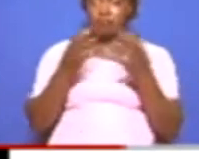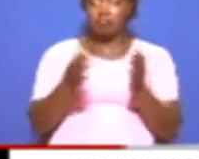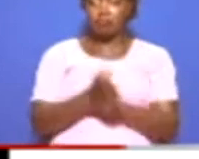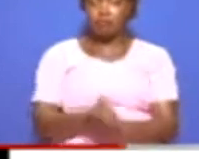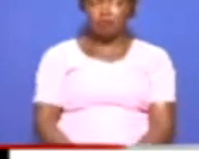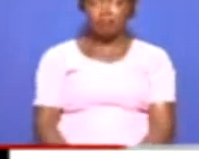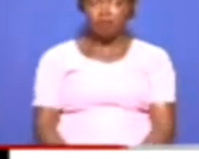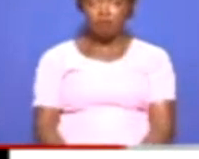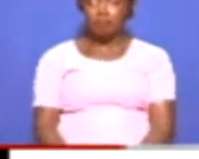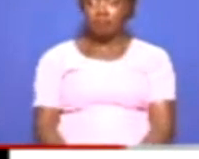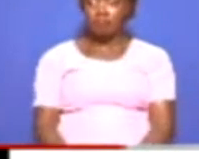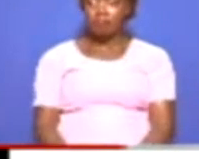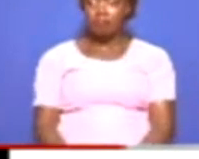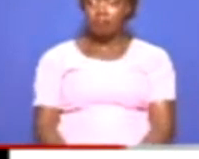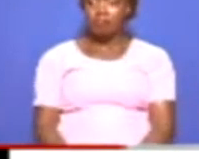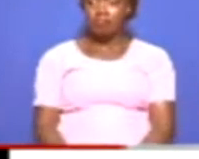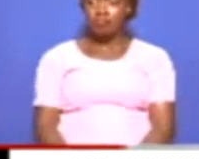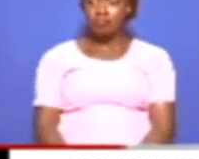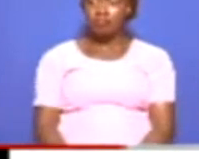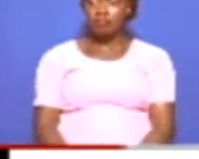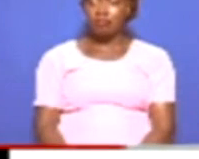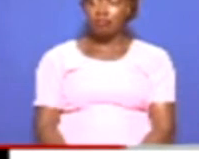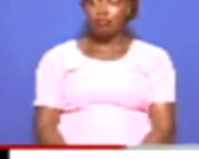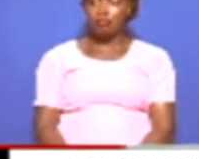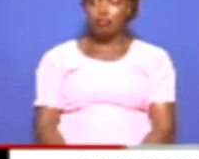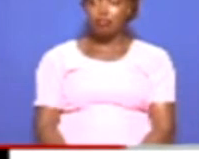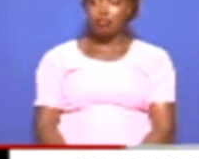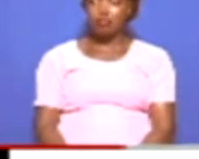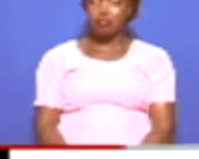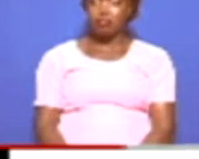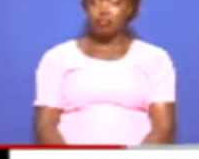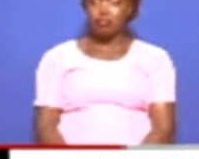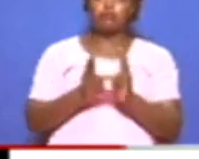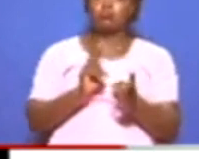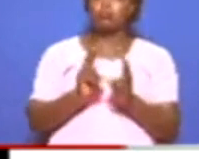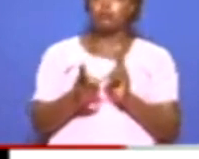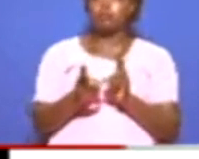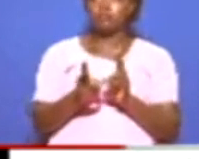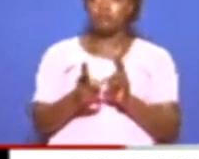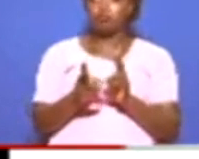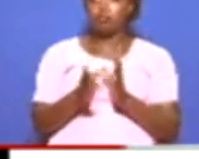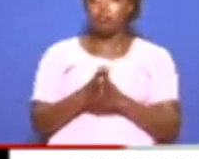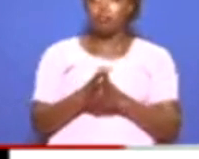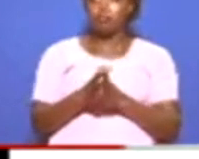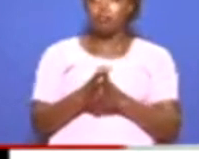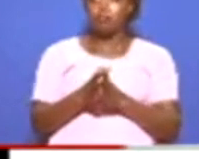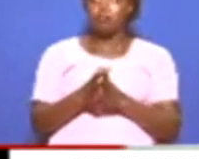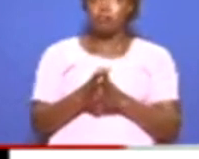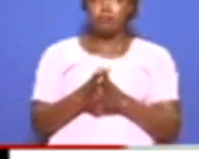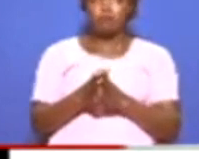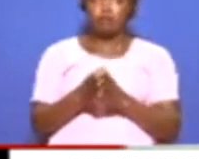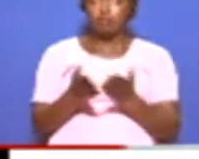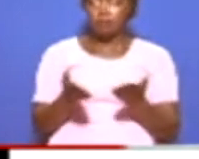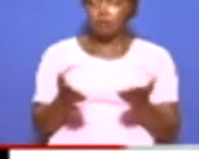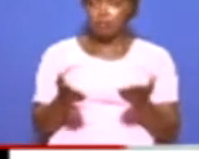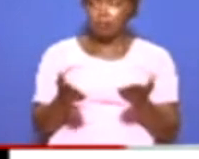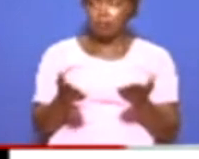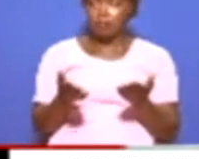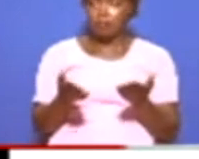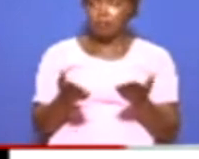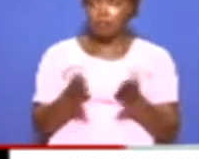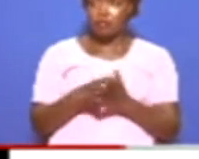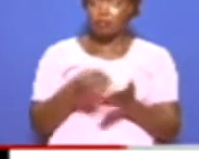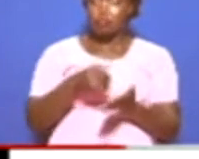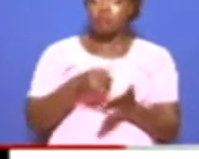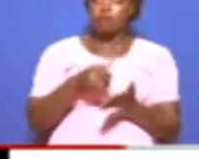tutazidi kuangazia masuala hayo na zaidi kuhusiana na taaluma yako. Turejee hapa studioni ambapo tunamshirikisha